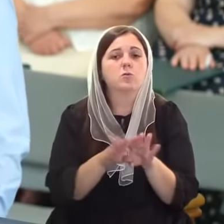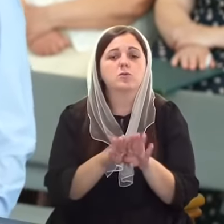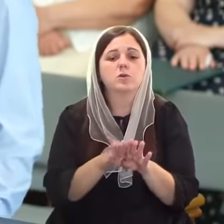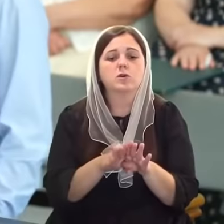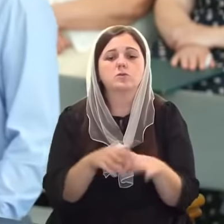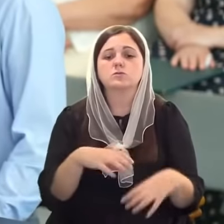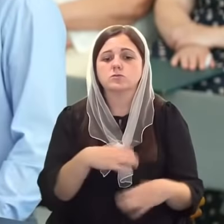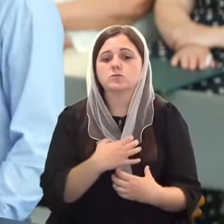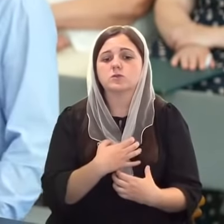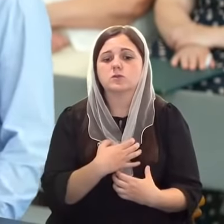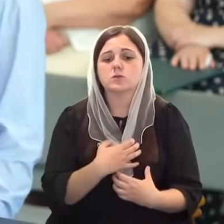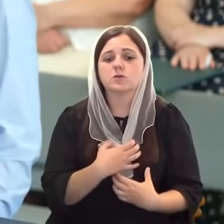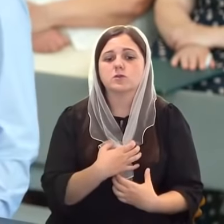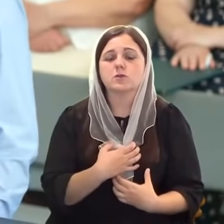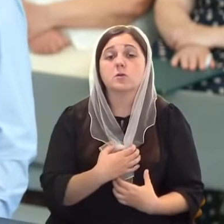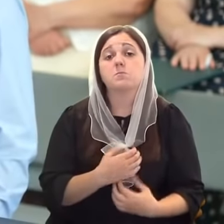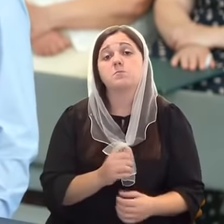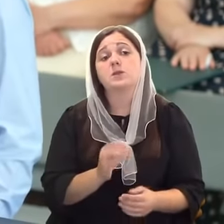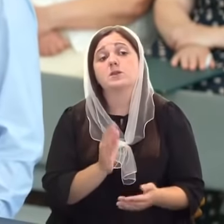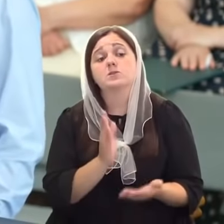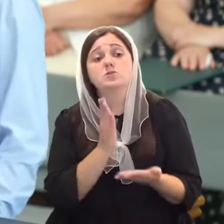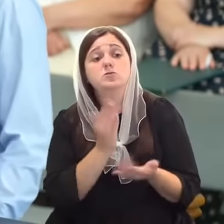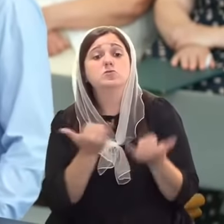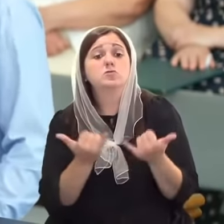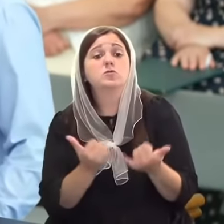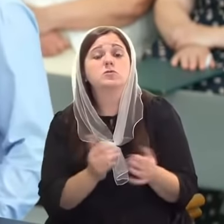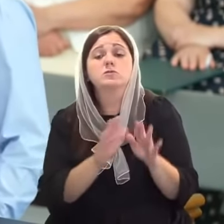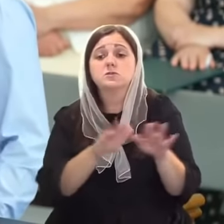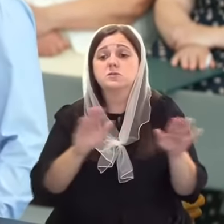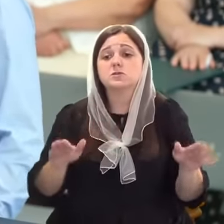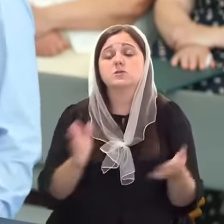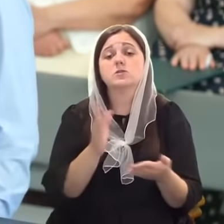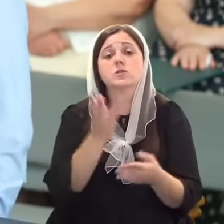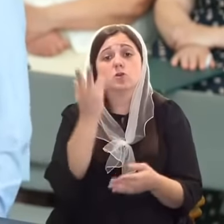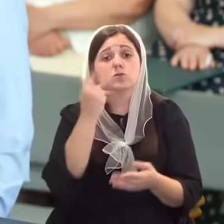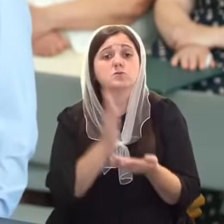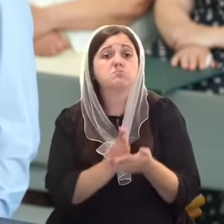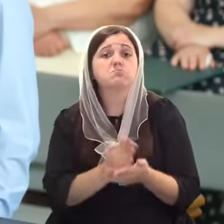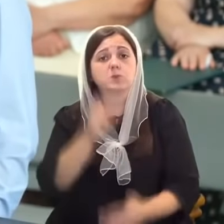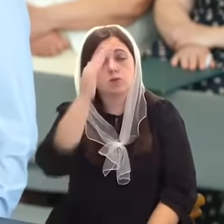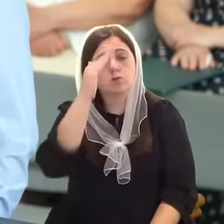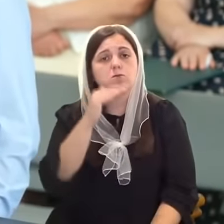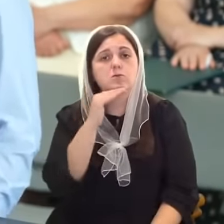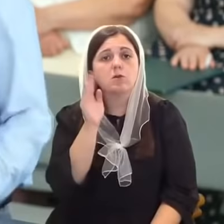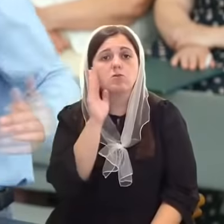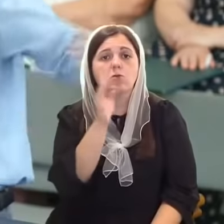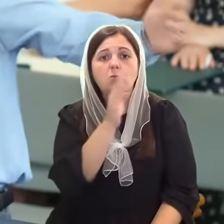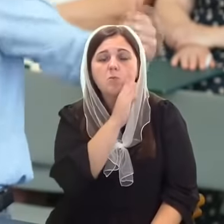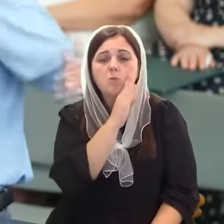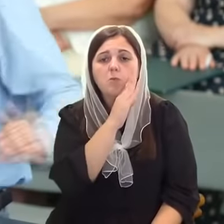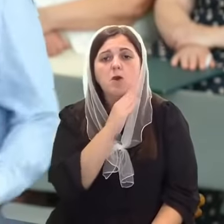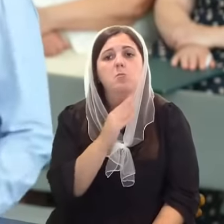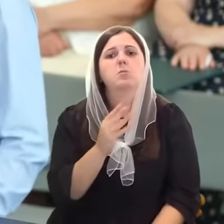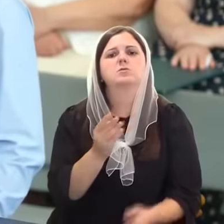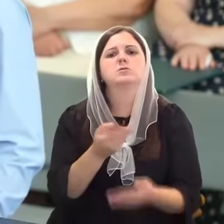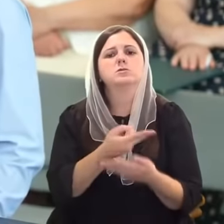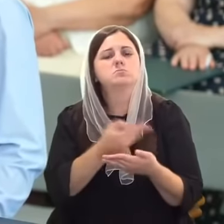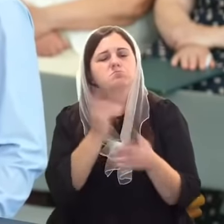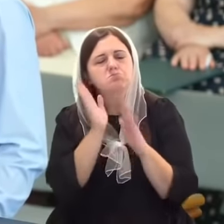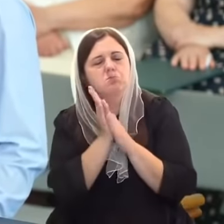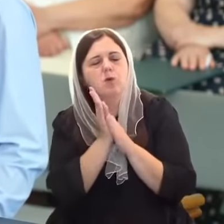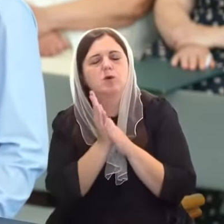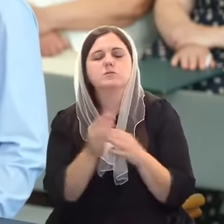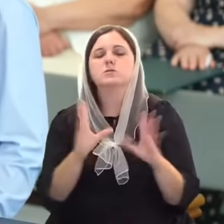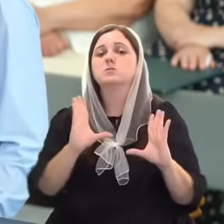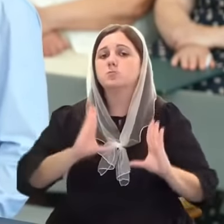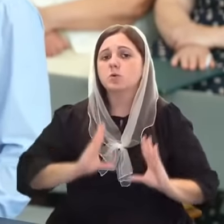имея отца и мать, они ложатся в покое, в мире, зная, что в соседней комнате или рядом с